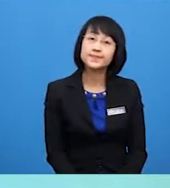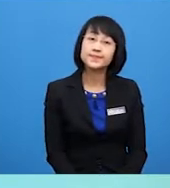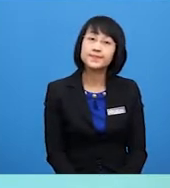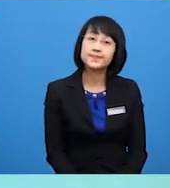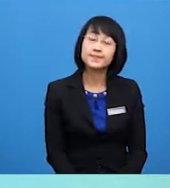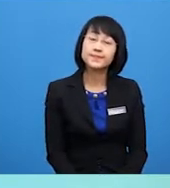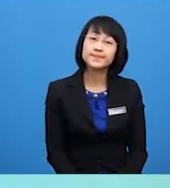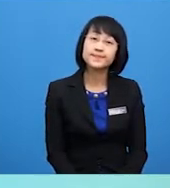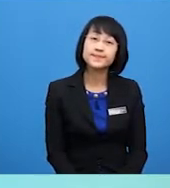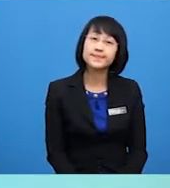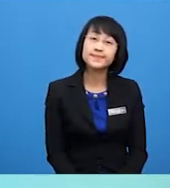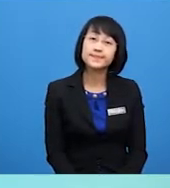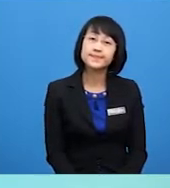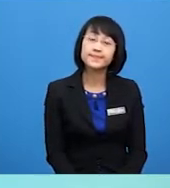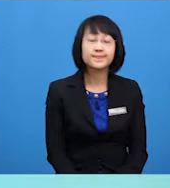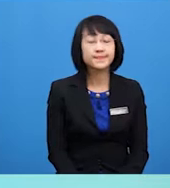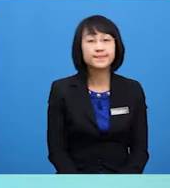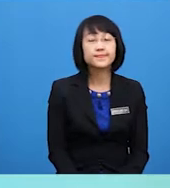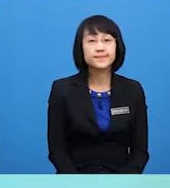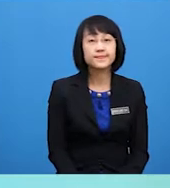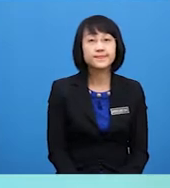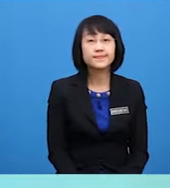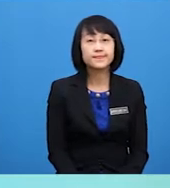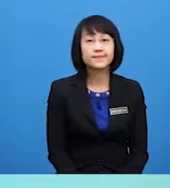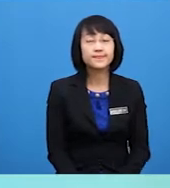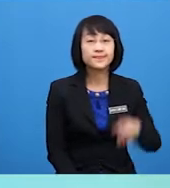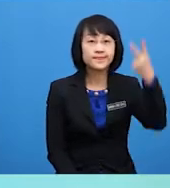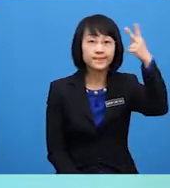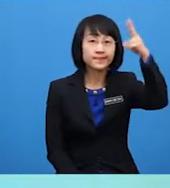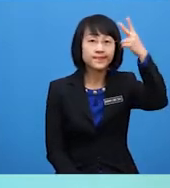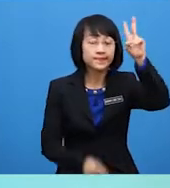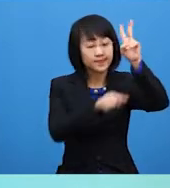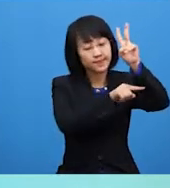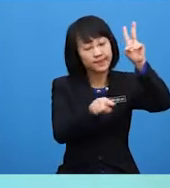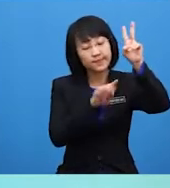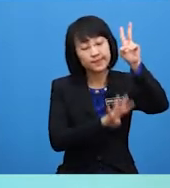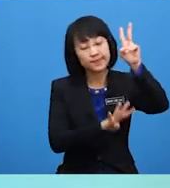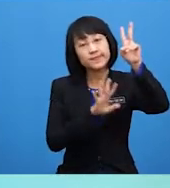Maka, hasil darab pecahan ini adalah